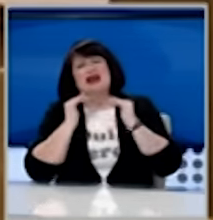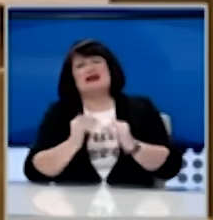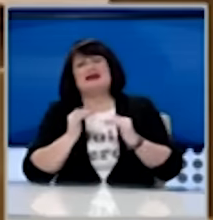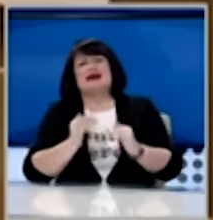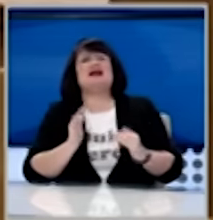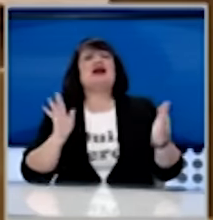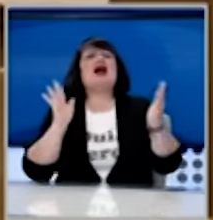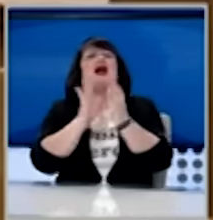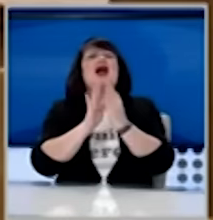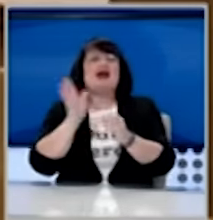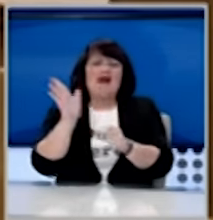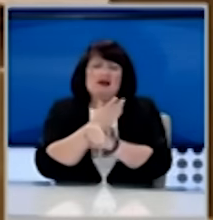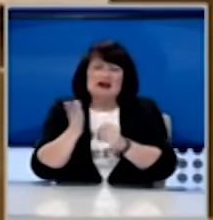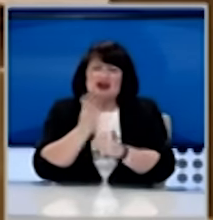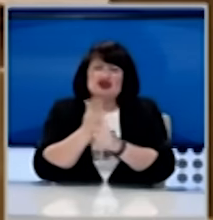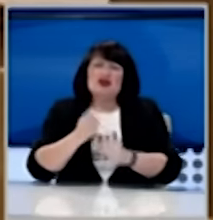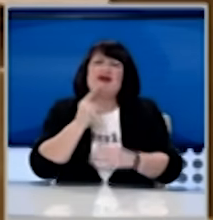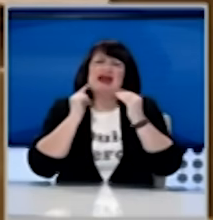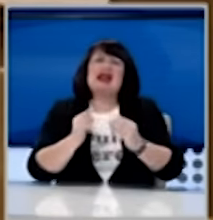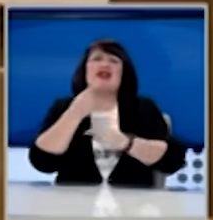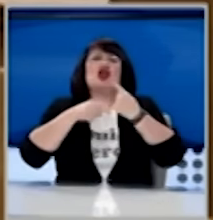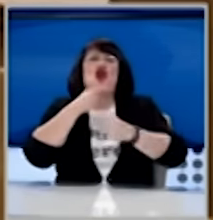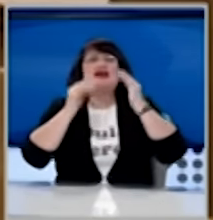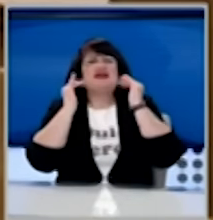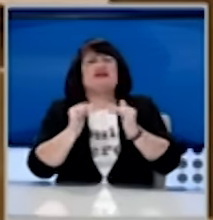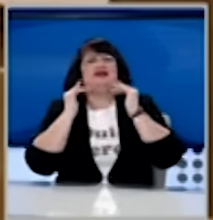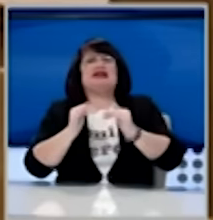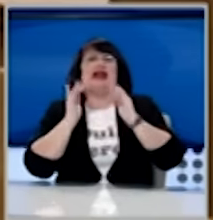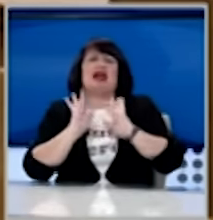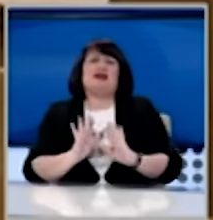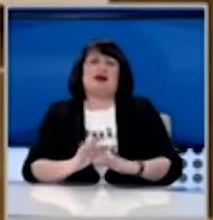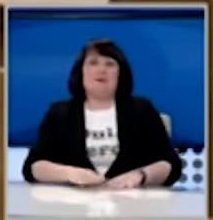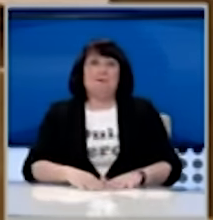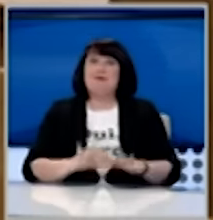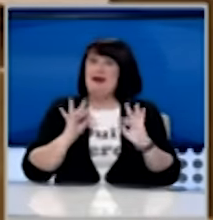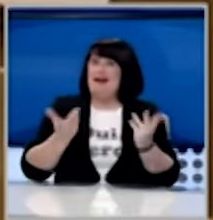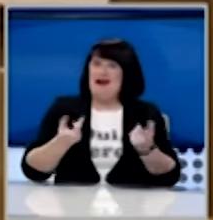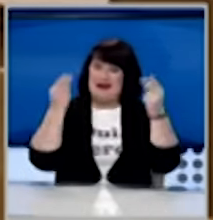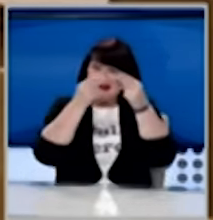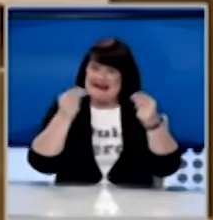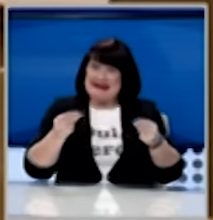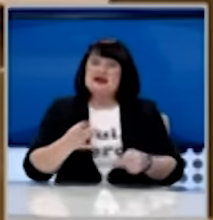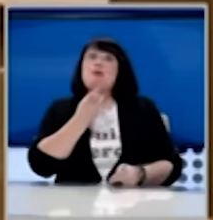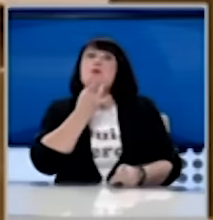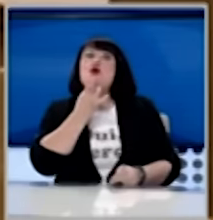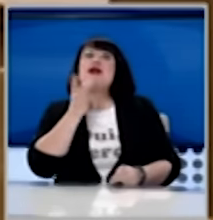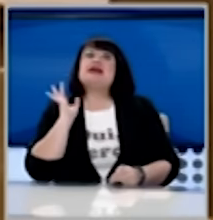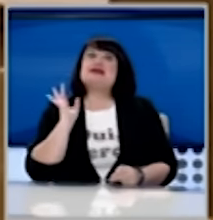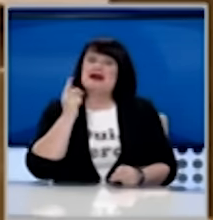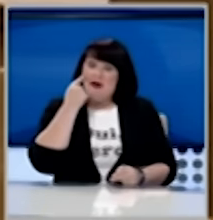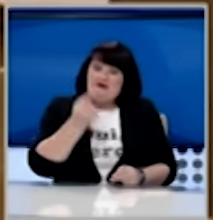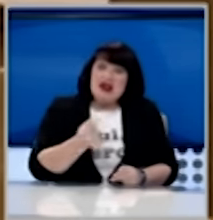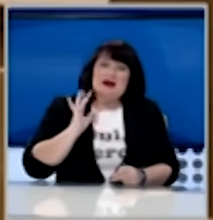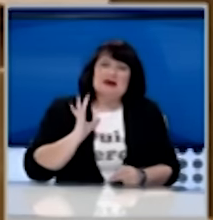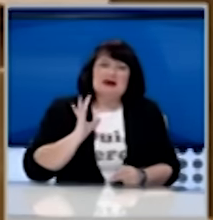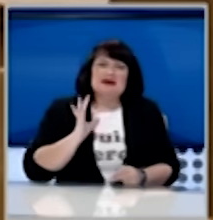μπροστά σε μια καταστροφή οι ίδιες δικαιολογίες τα στοιχεία όμως είναι αμίλητα πώς μπορεί να